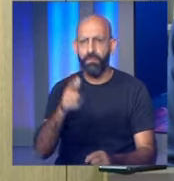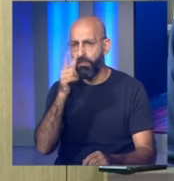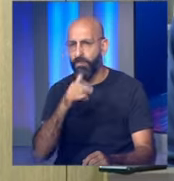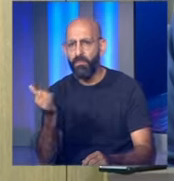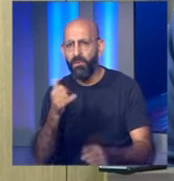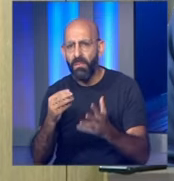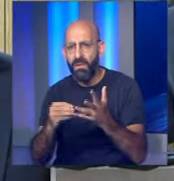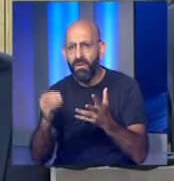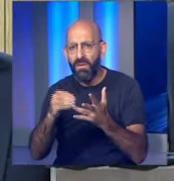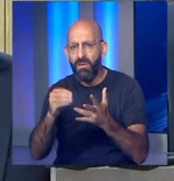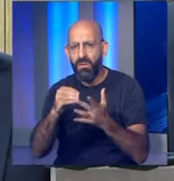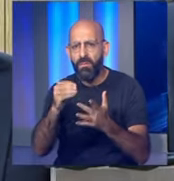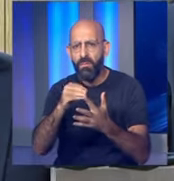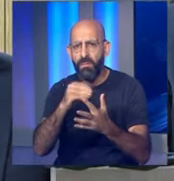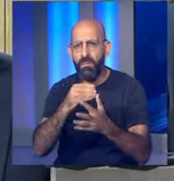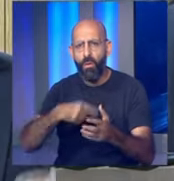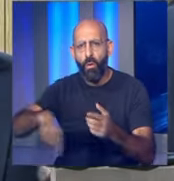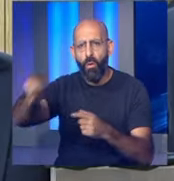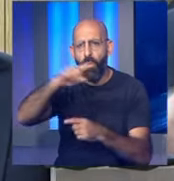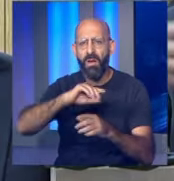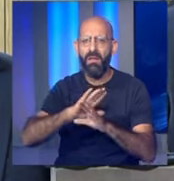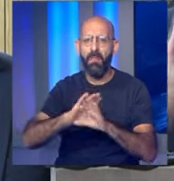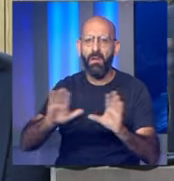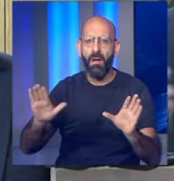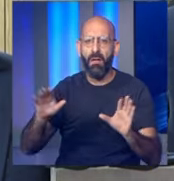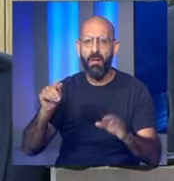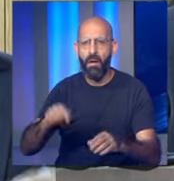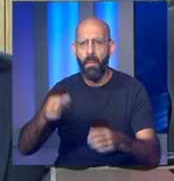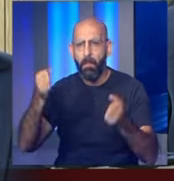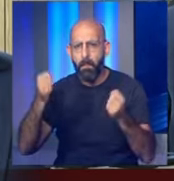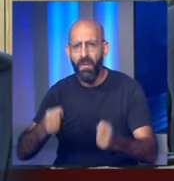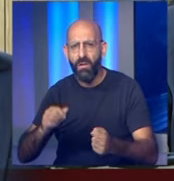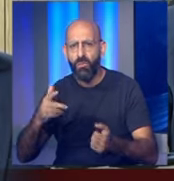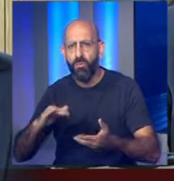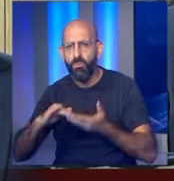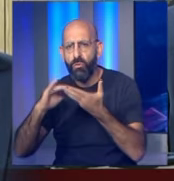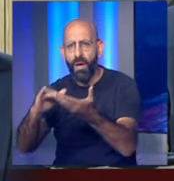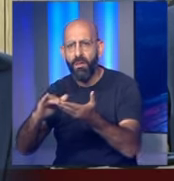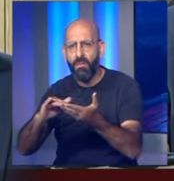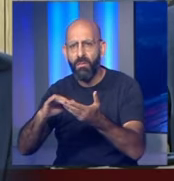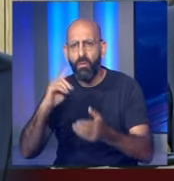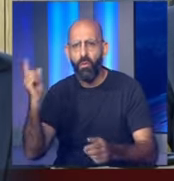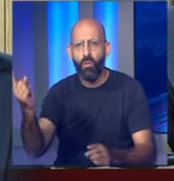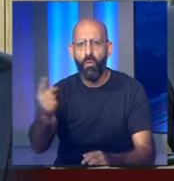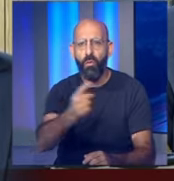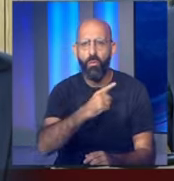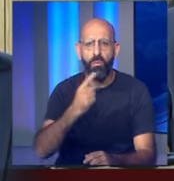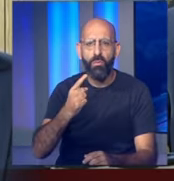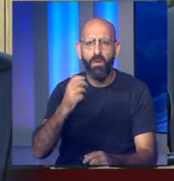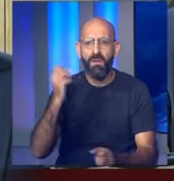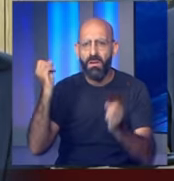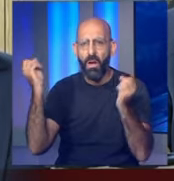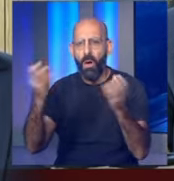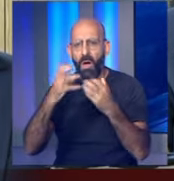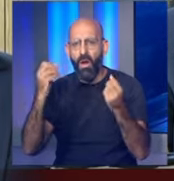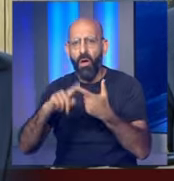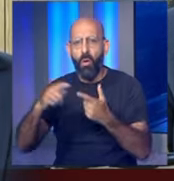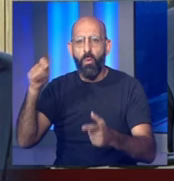مسؤولية الكل. اليوم يمكن الأمور عم تدريجياً عم ترجع تاخد مداها الطبيعي، لكن بدنا نوجه